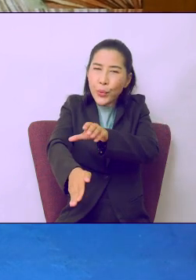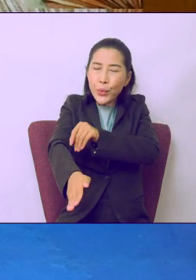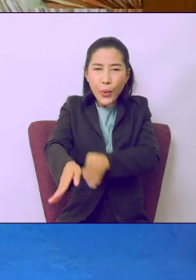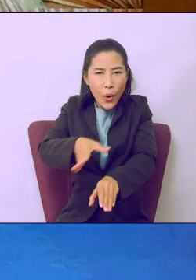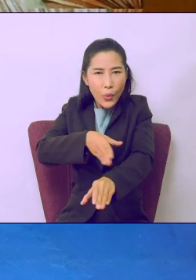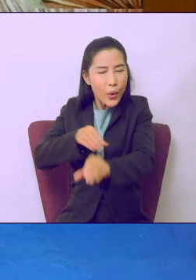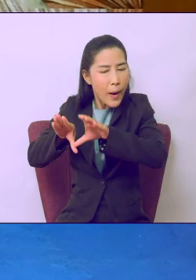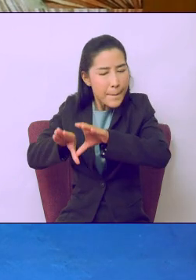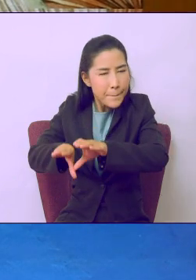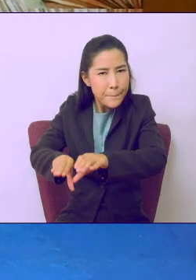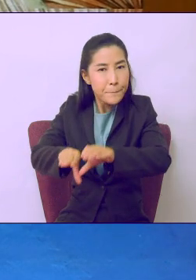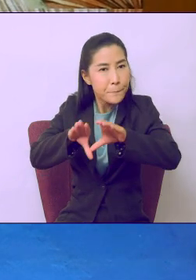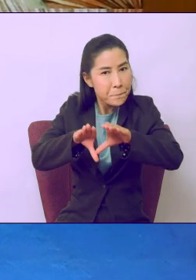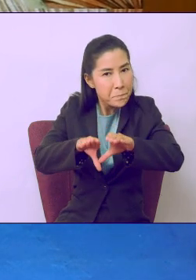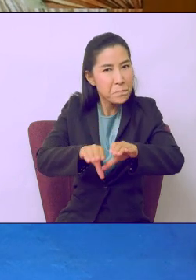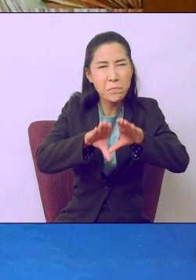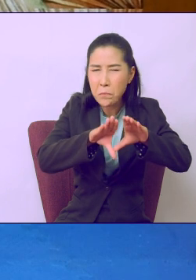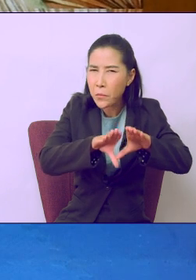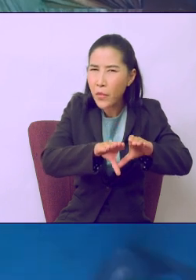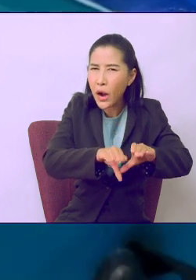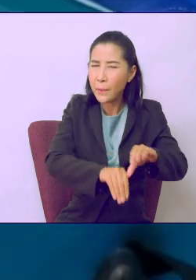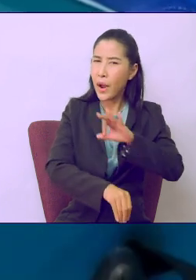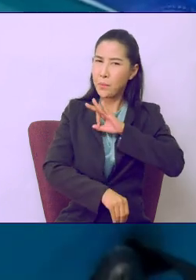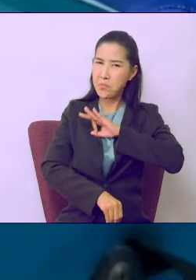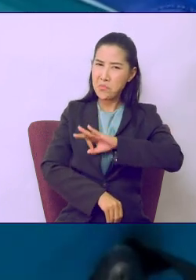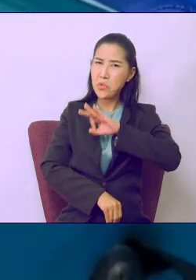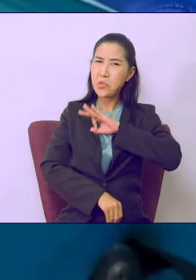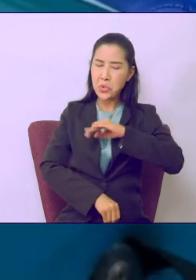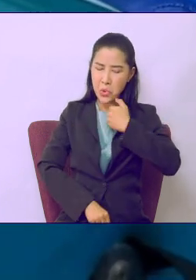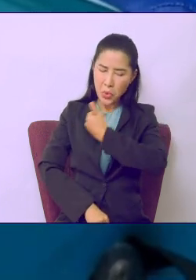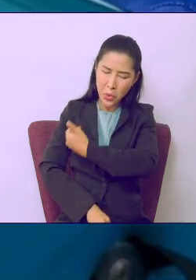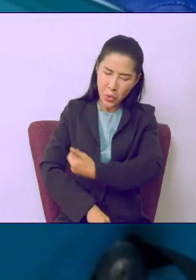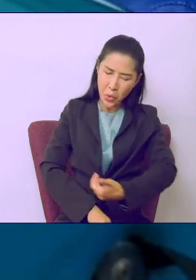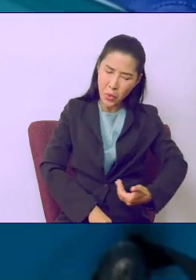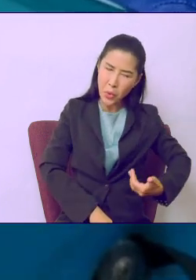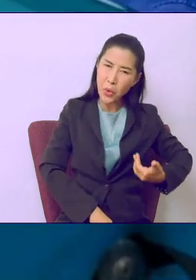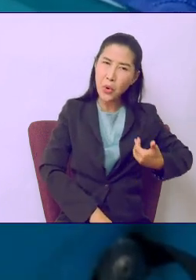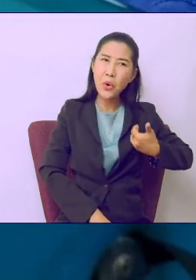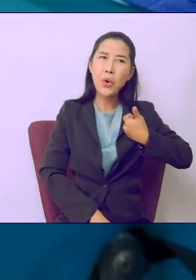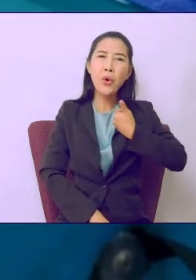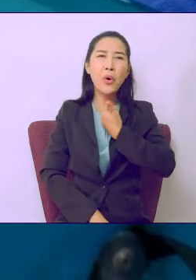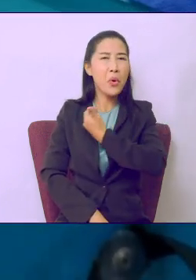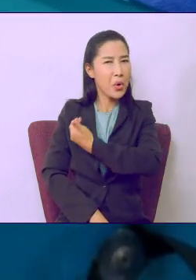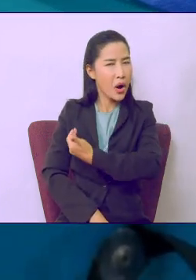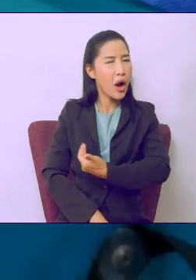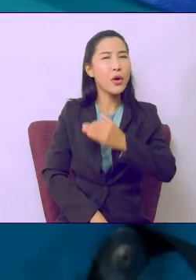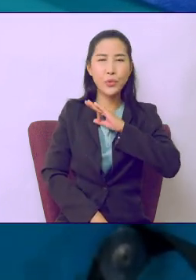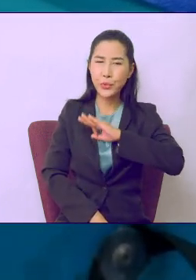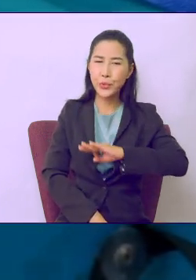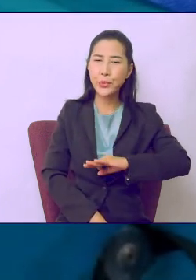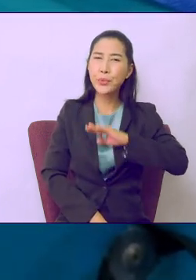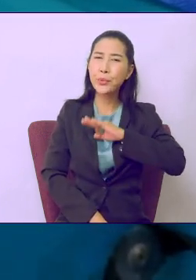สุดเลยนะเพราะว่าทัชเนี่ยทำให้เกิดสิ่งหนึ่งเกิดขึ้นในร่างกายของเรานะครับจะเรียกว่าสารออกซิโทซิน